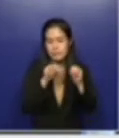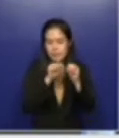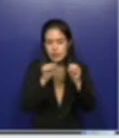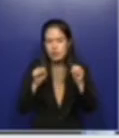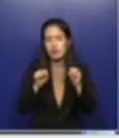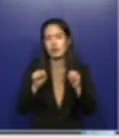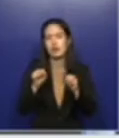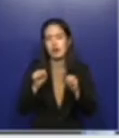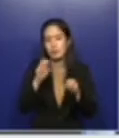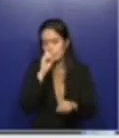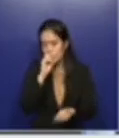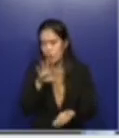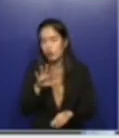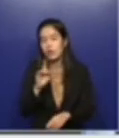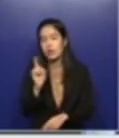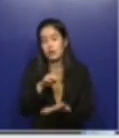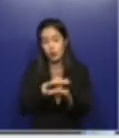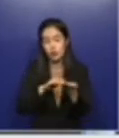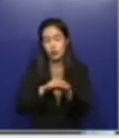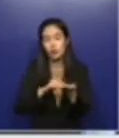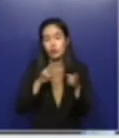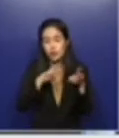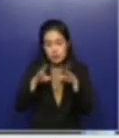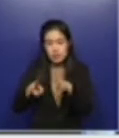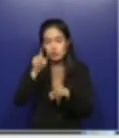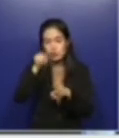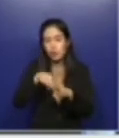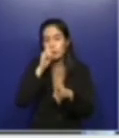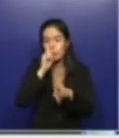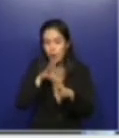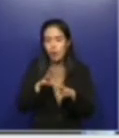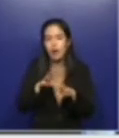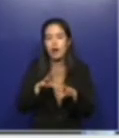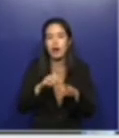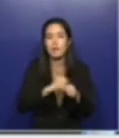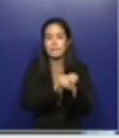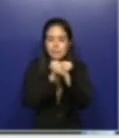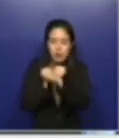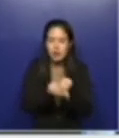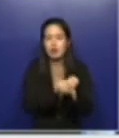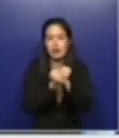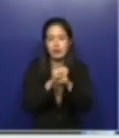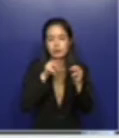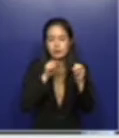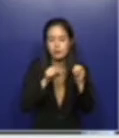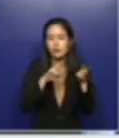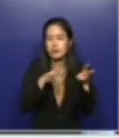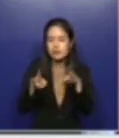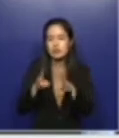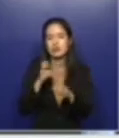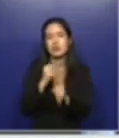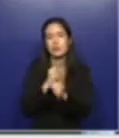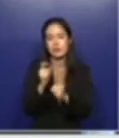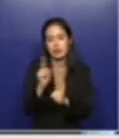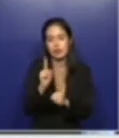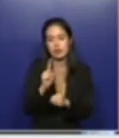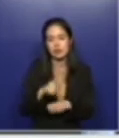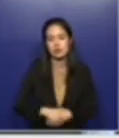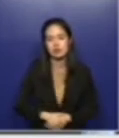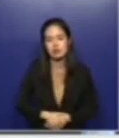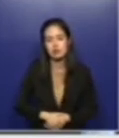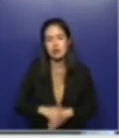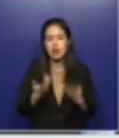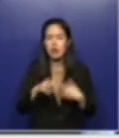แก้ไขปัญหาคืออะไรนั่นคือคำขอโทษที่ดีที่สุดกลับไม่ทำผมขอโทษกันรายการผมรับผิดชอบรับผิดชอบยังไง